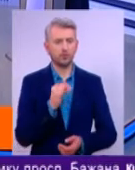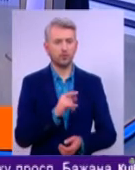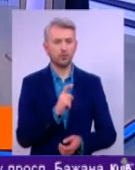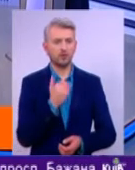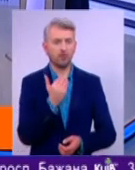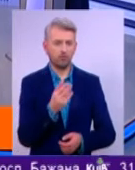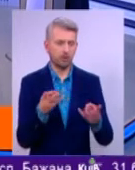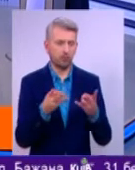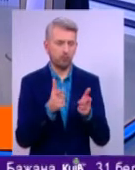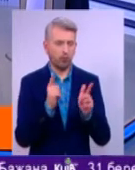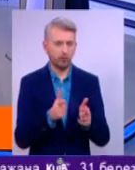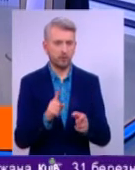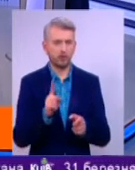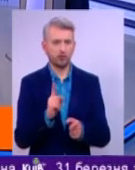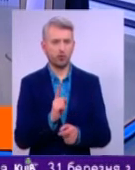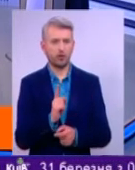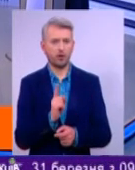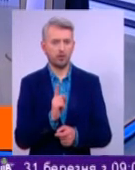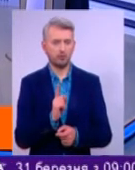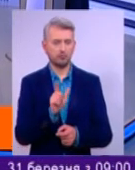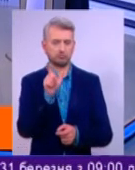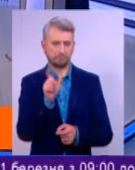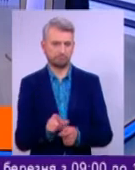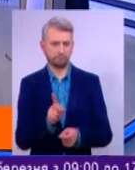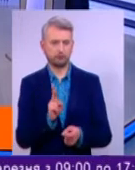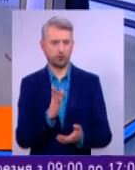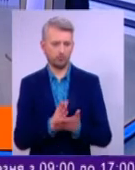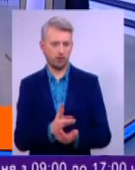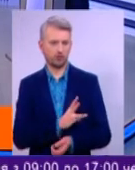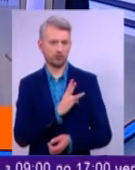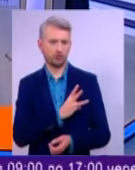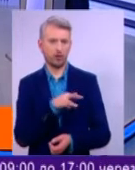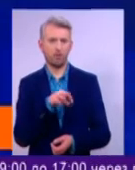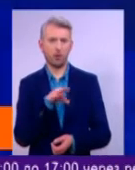треба погодитися, що мотивований громадянин,